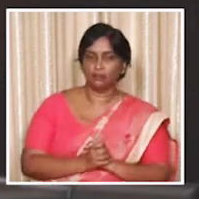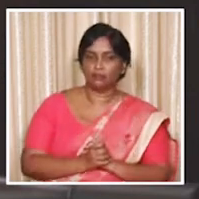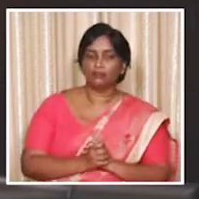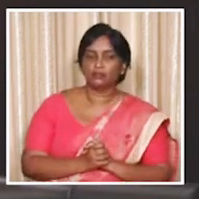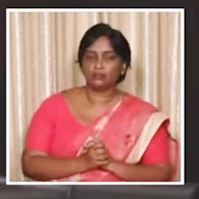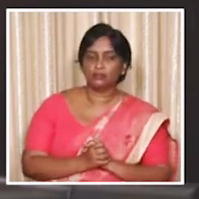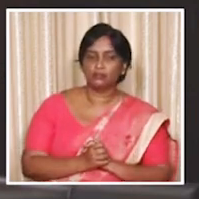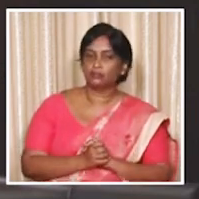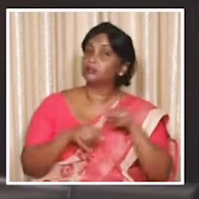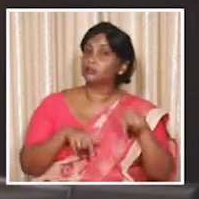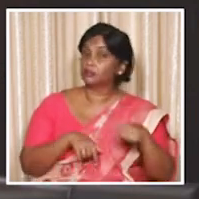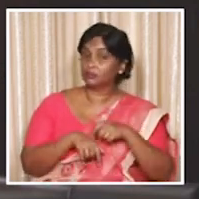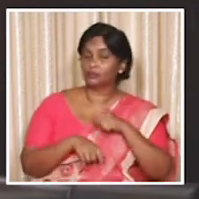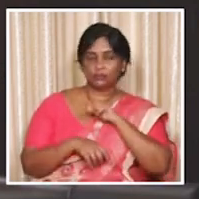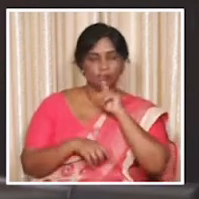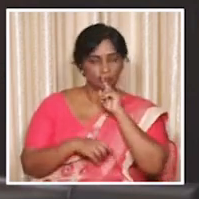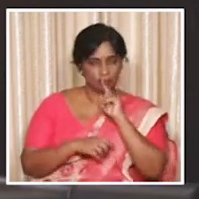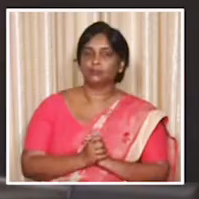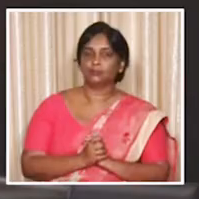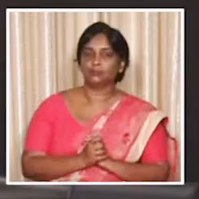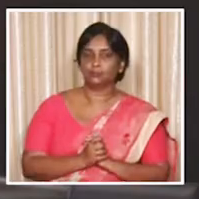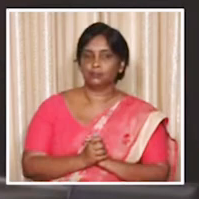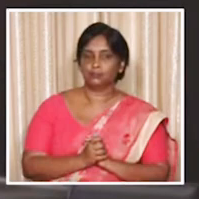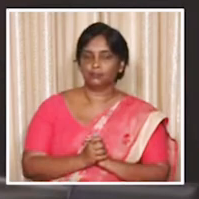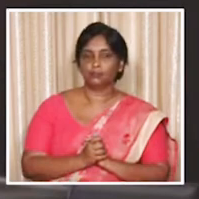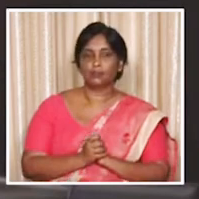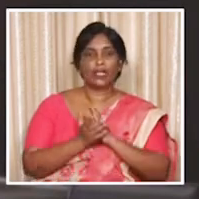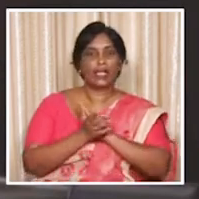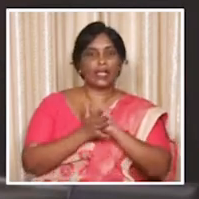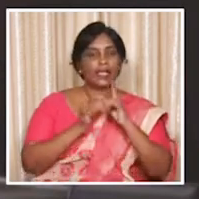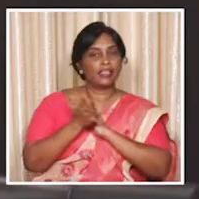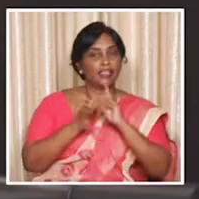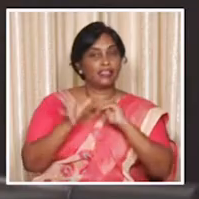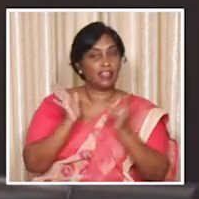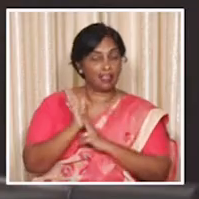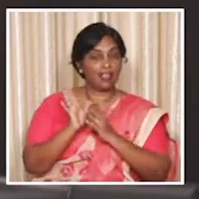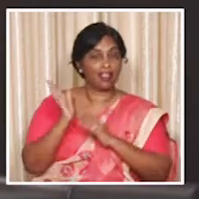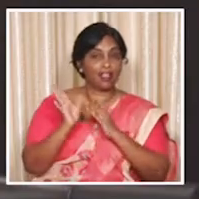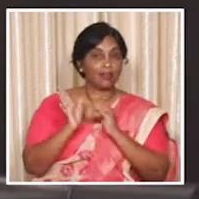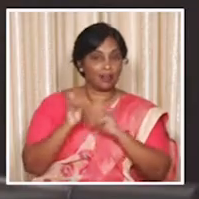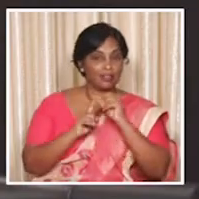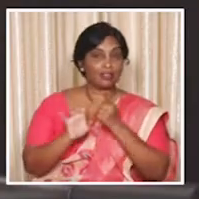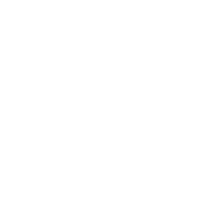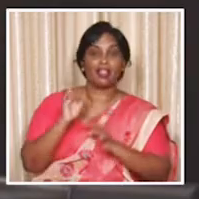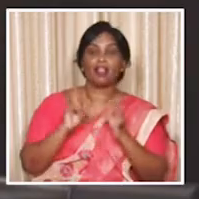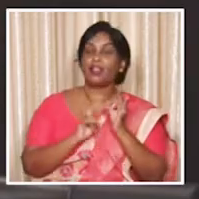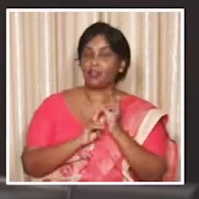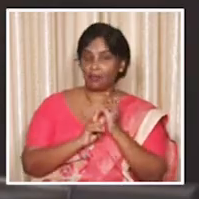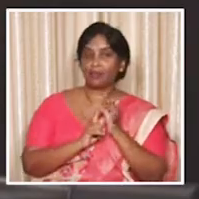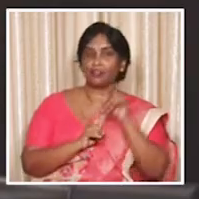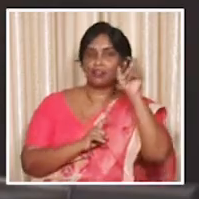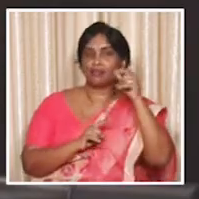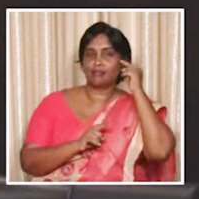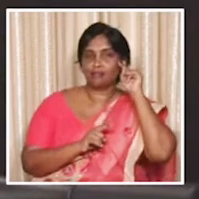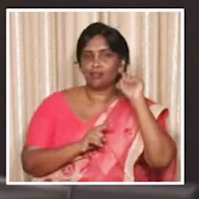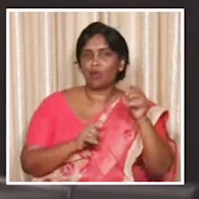වගේම මේ වෙලාවේ මතක් කරා අපේ හේෂා විතානගේ මන්ත්‍රීතුමා යෞවන කටයුතු පිළිබඳ ඇමති තේනෙක් ගැන කතා